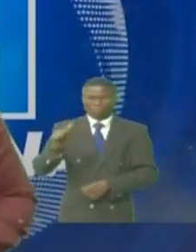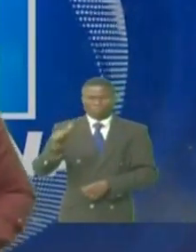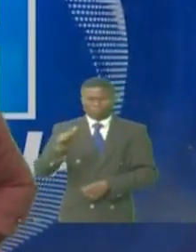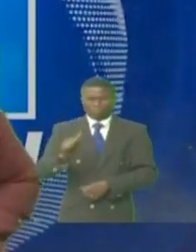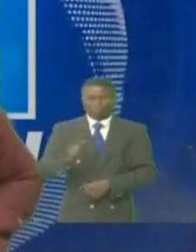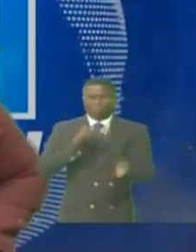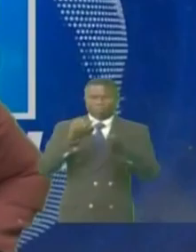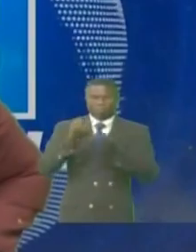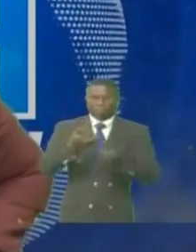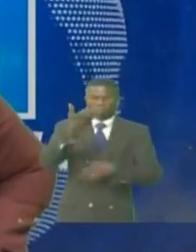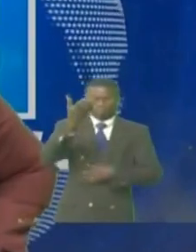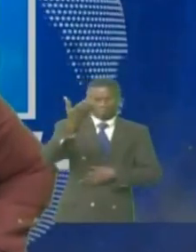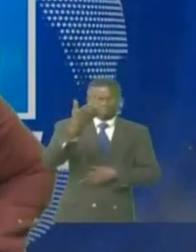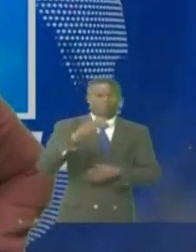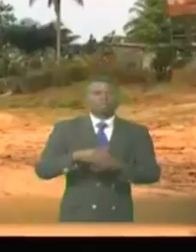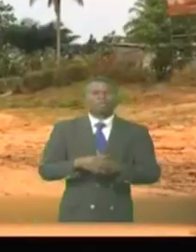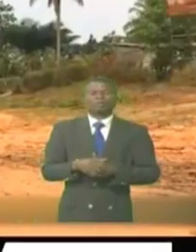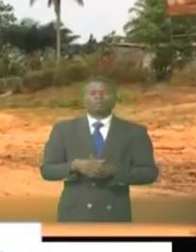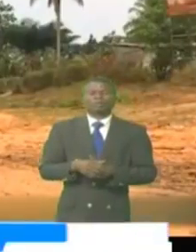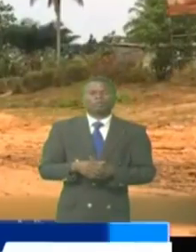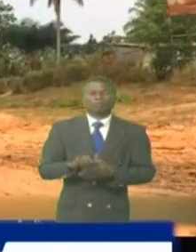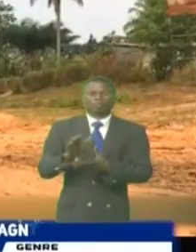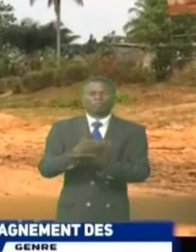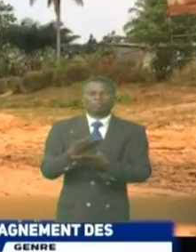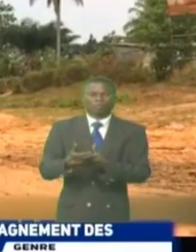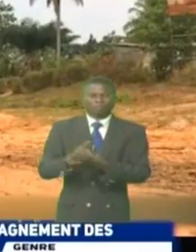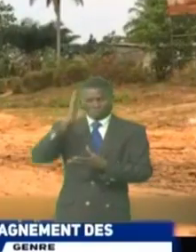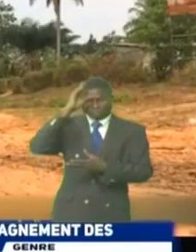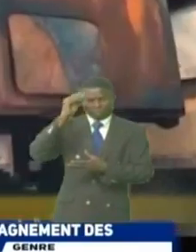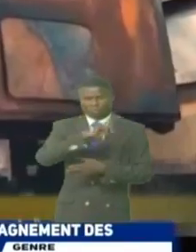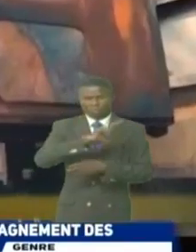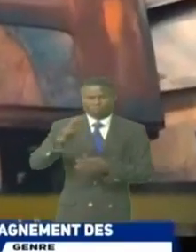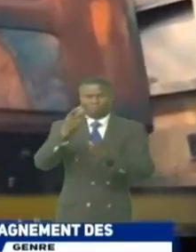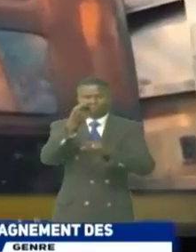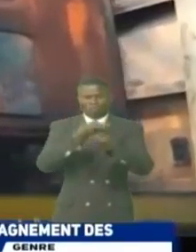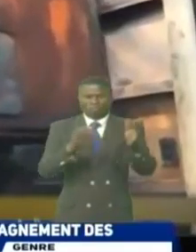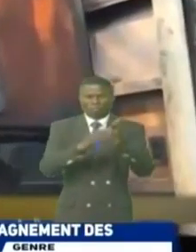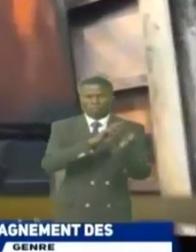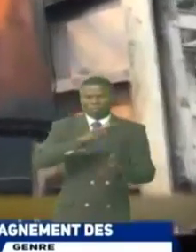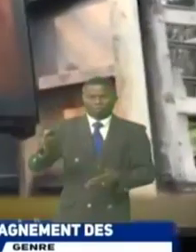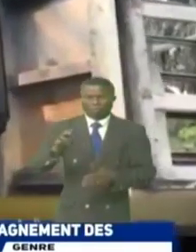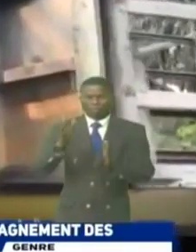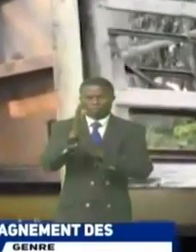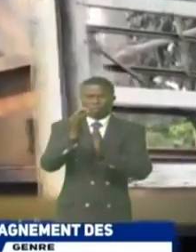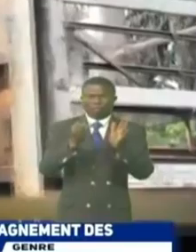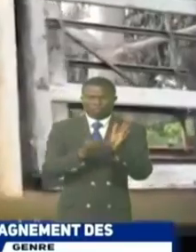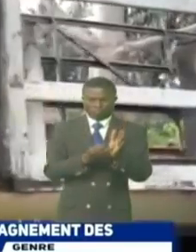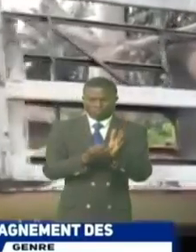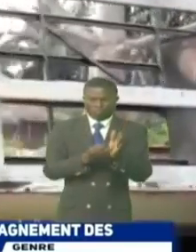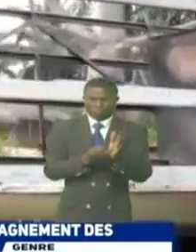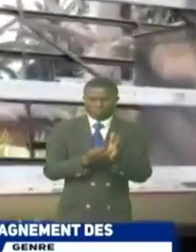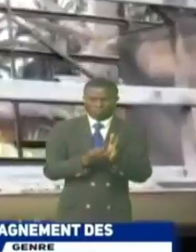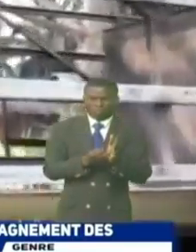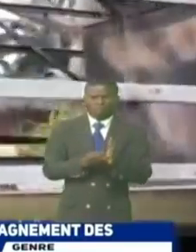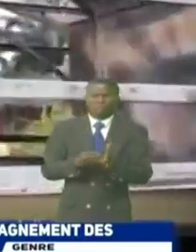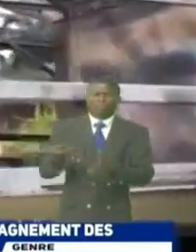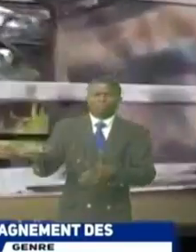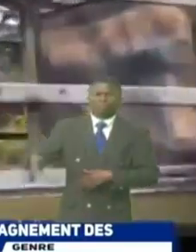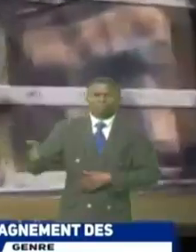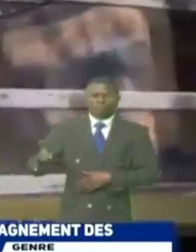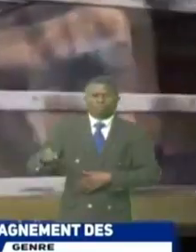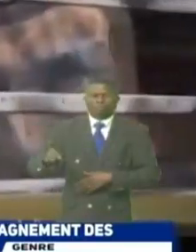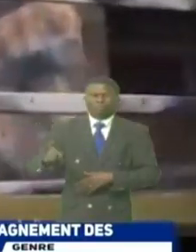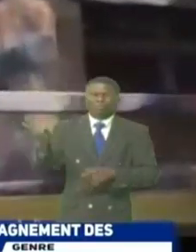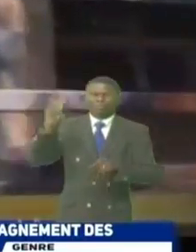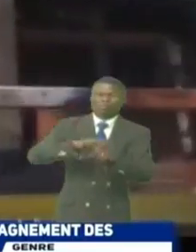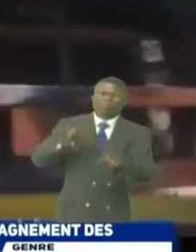Baïtouambo dans ce reportage. Entre septembre 2016 et mars 2017, La région du Kasaï a connu une explosion des